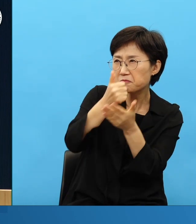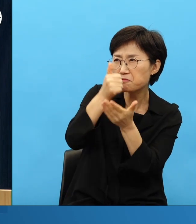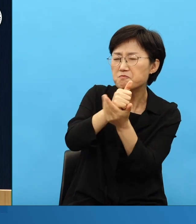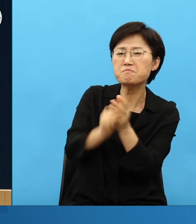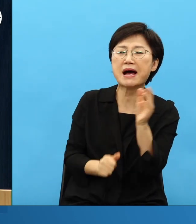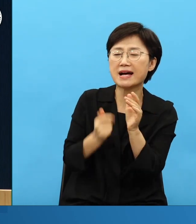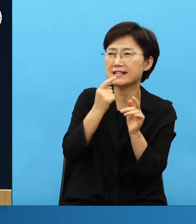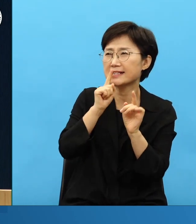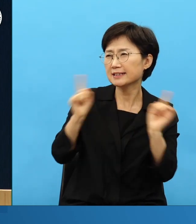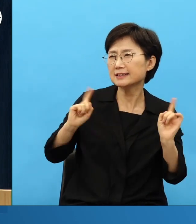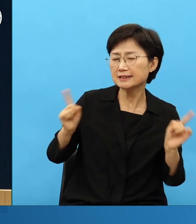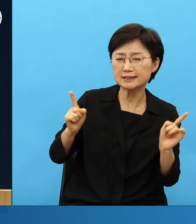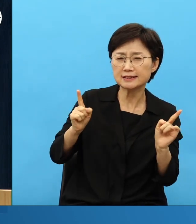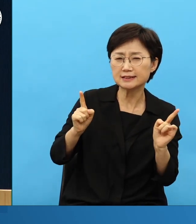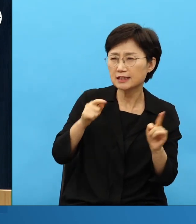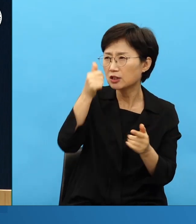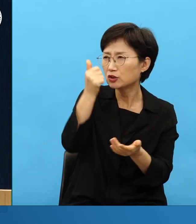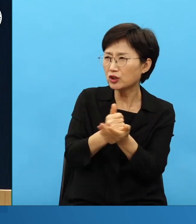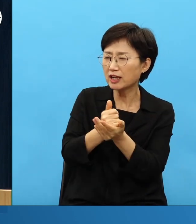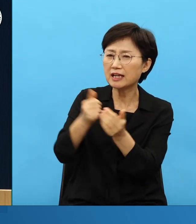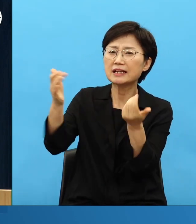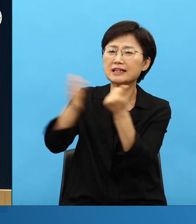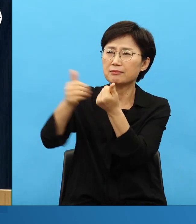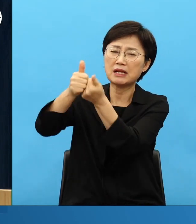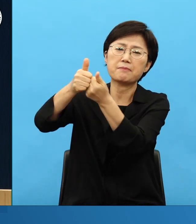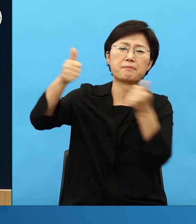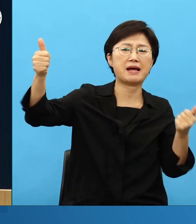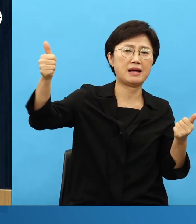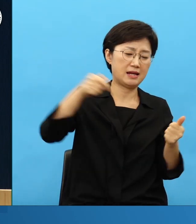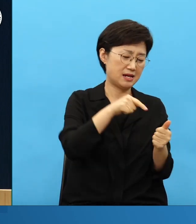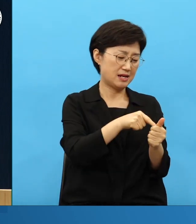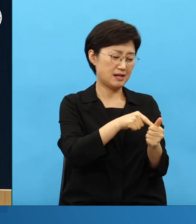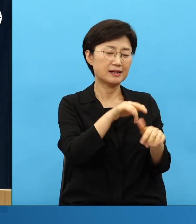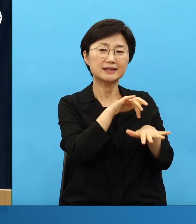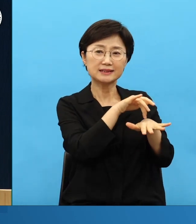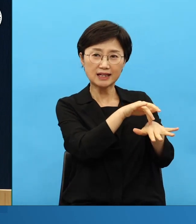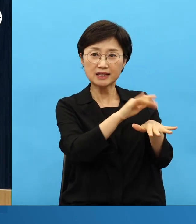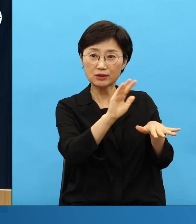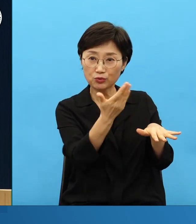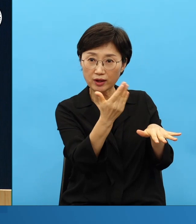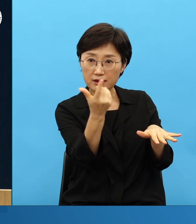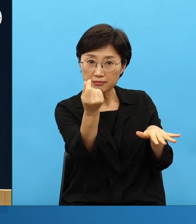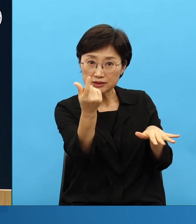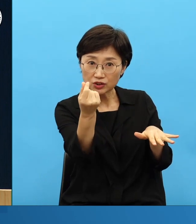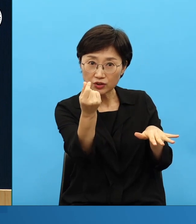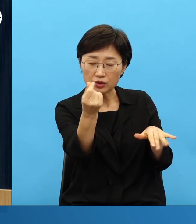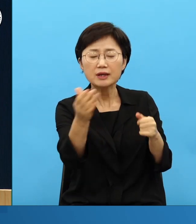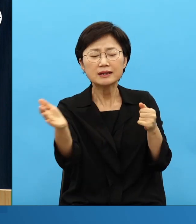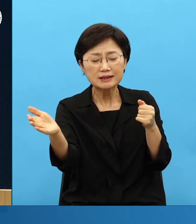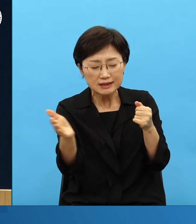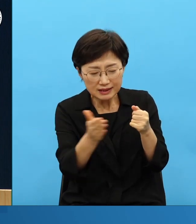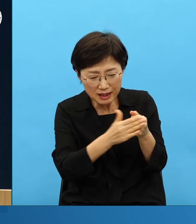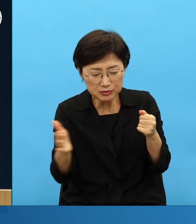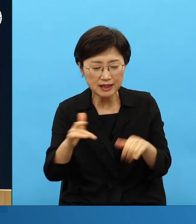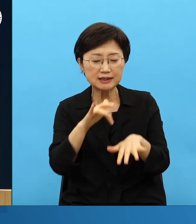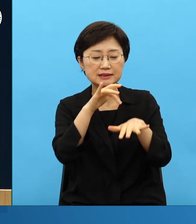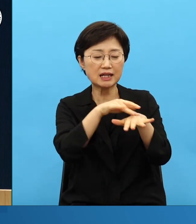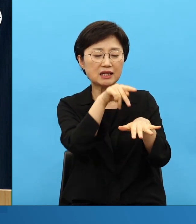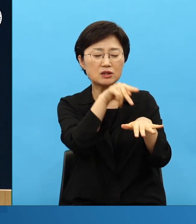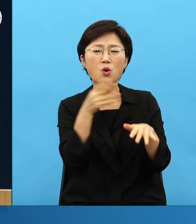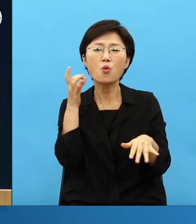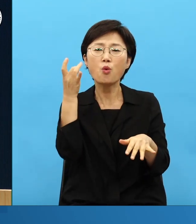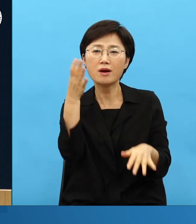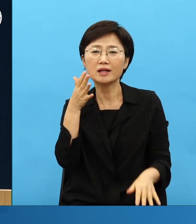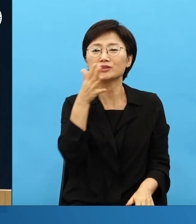God and he then became 그래서 Satan. 음악이 전 세계를 지금 흔들고 있는 겁니다. And that's why even to this very